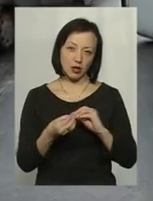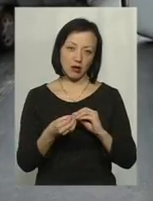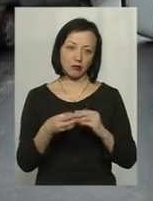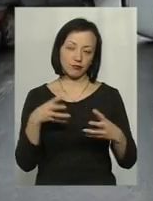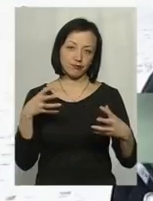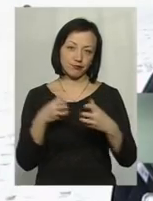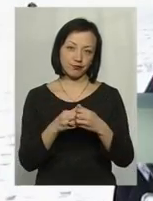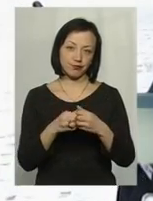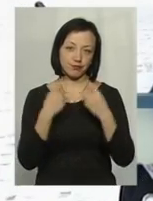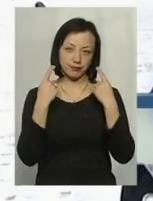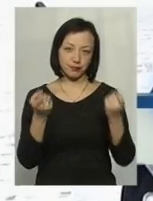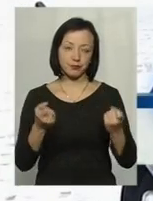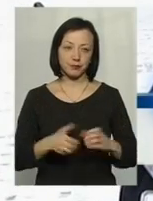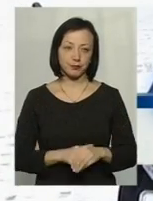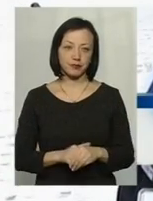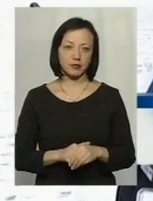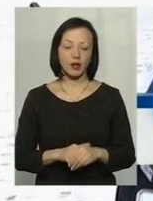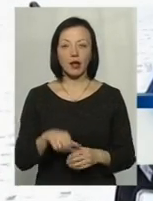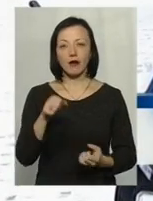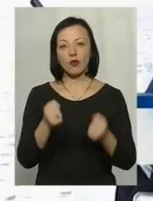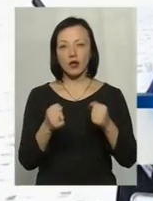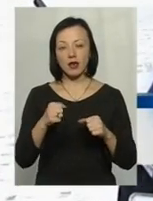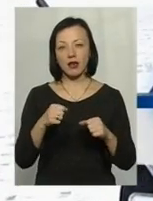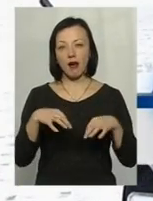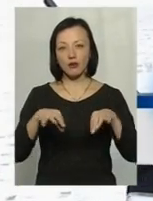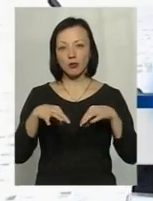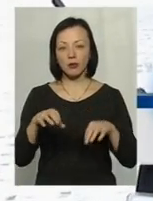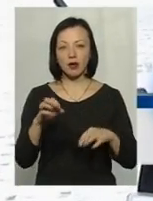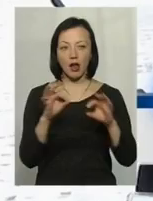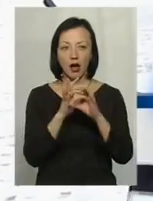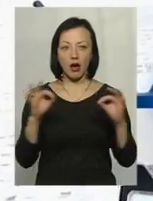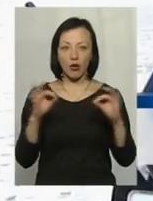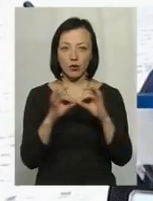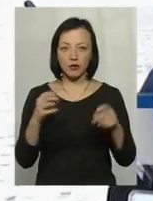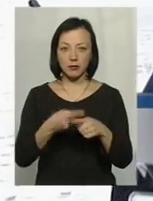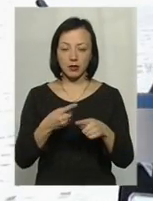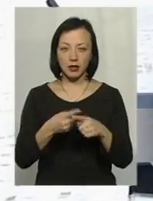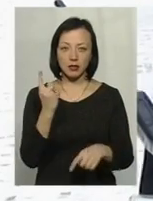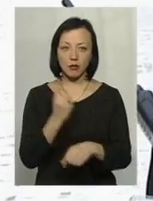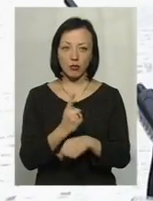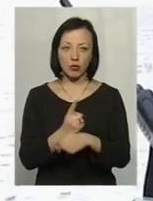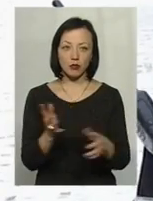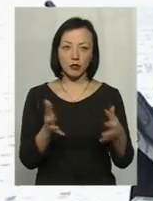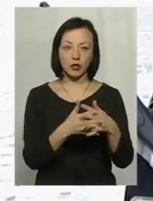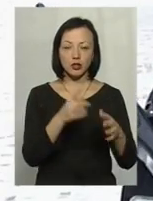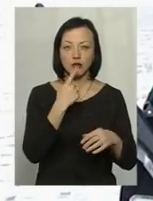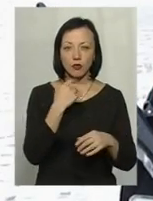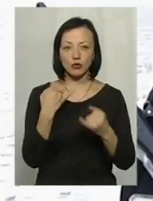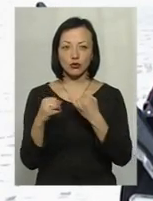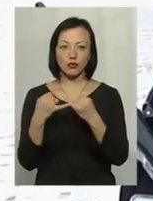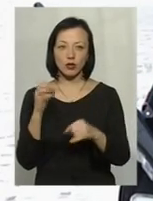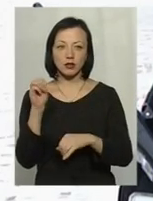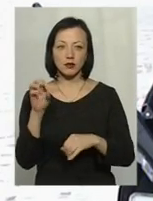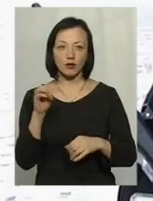видовищне зіткнення. Водій автомобіля Audi здійснив проїзд перехрестя на заборонений поєднання червоного та жовтого